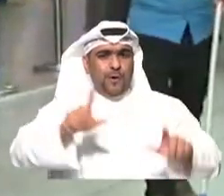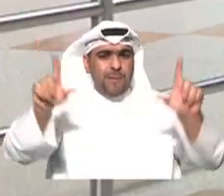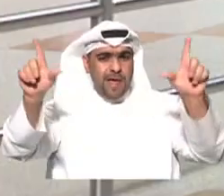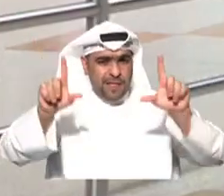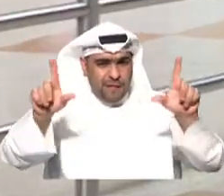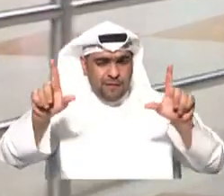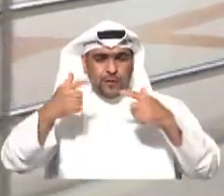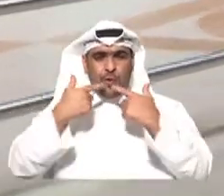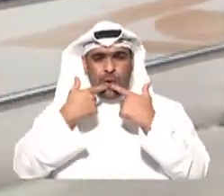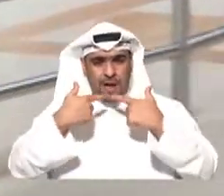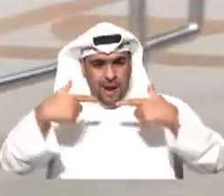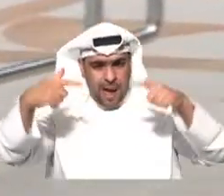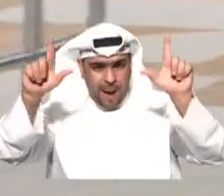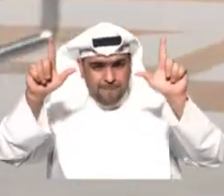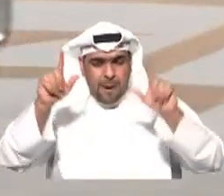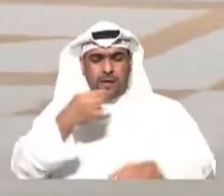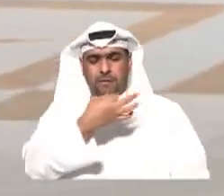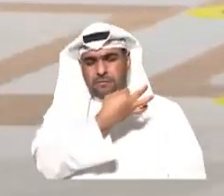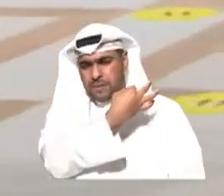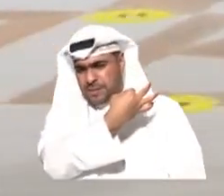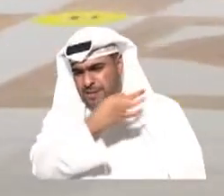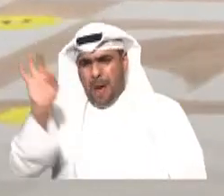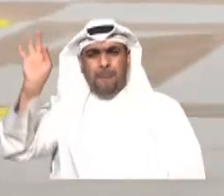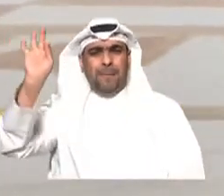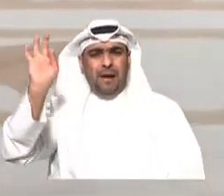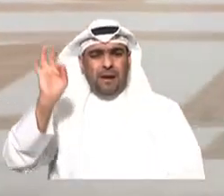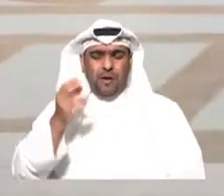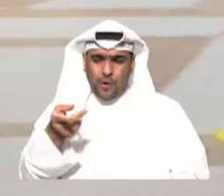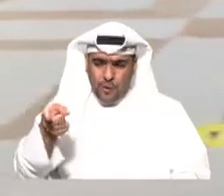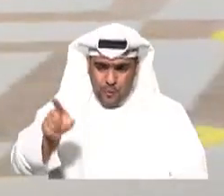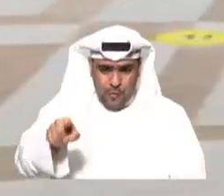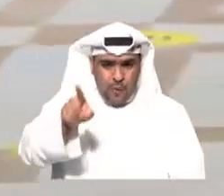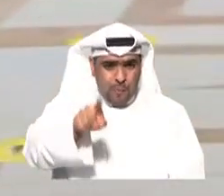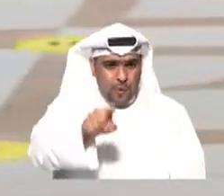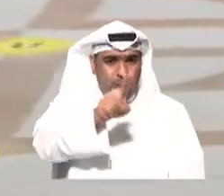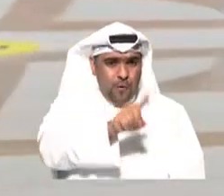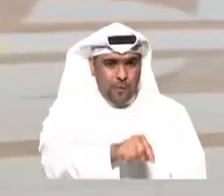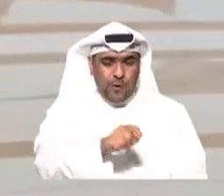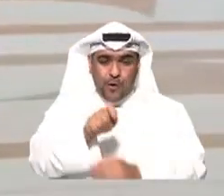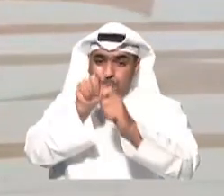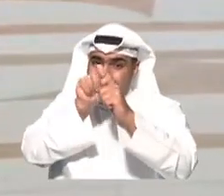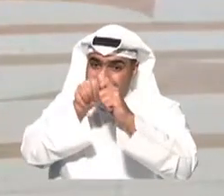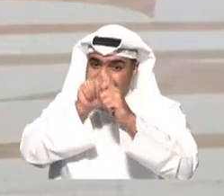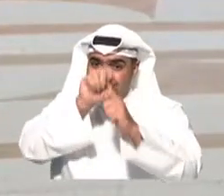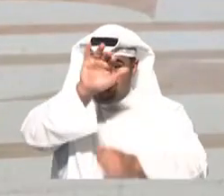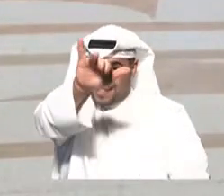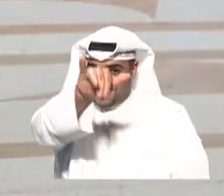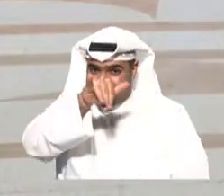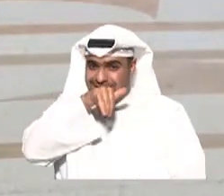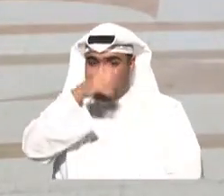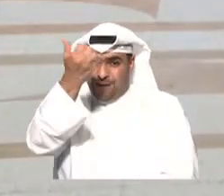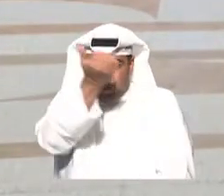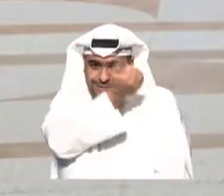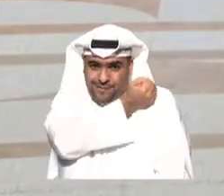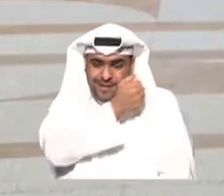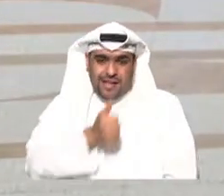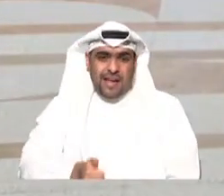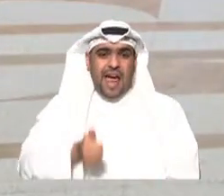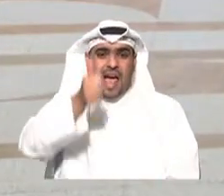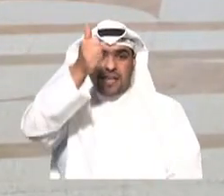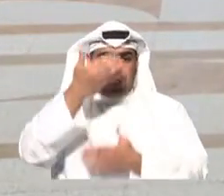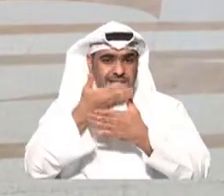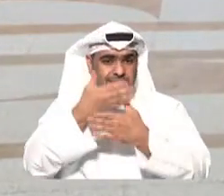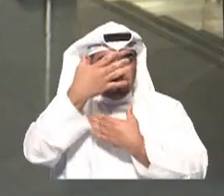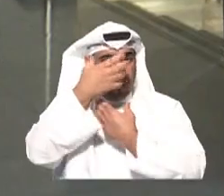يكون التطعيم شرطا للسفر، يؤيد كثير من المواطنين والمقيمين هذه الخطوة لحماية المجتمع